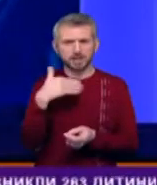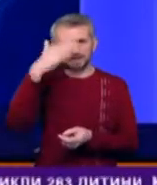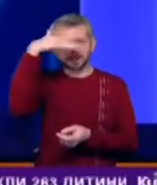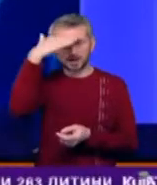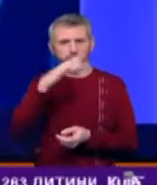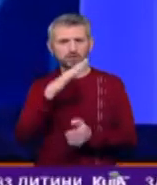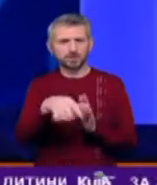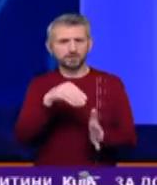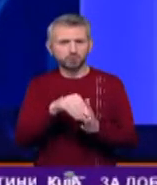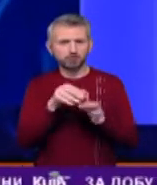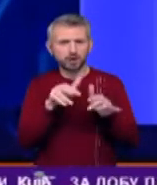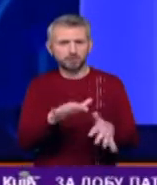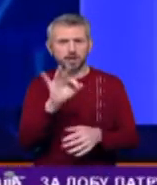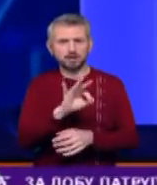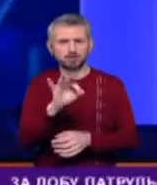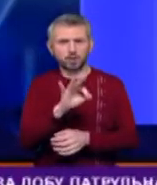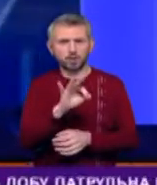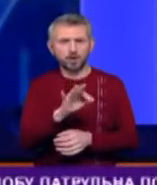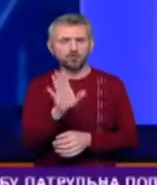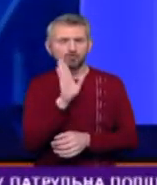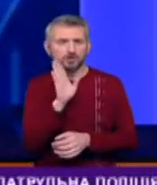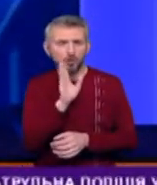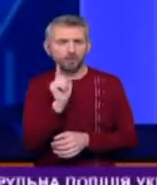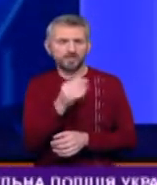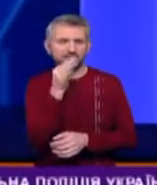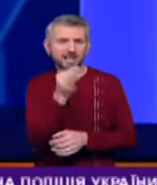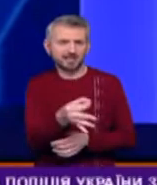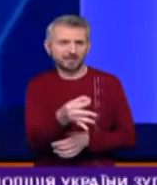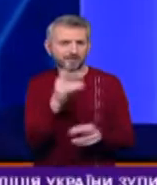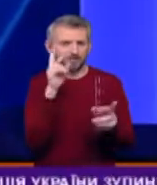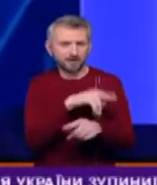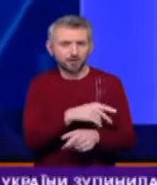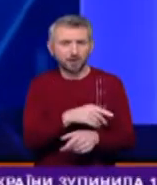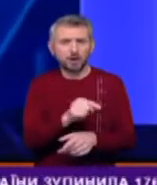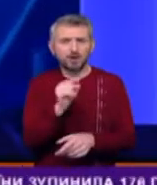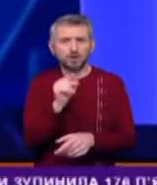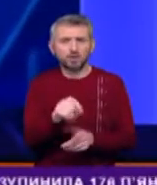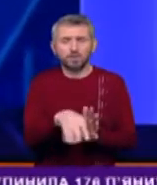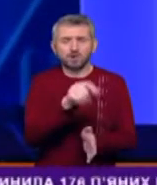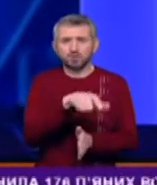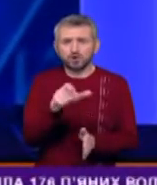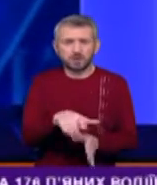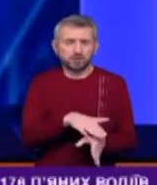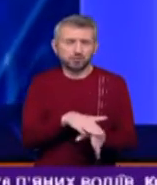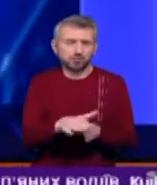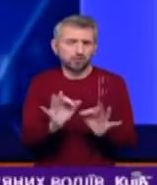час виборчої кампанії про жінок, що він там сказав, якби не зовсім. Його виборці абсолютно